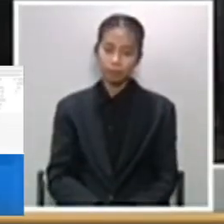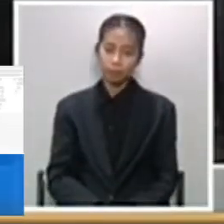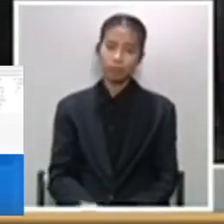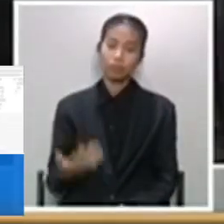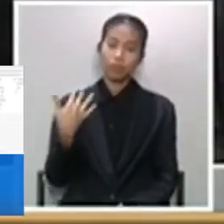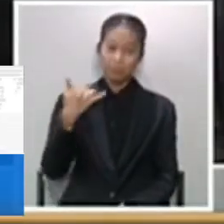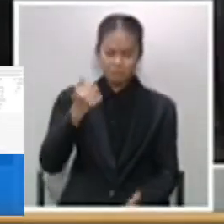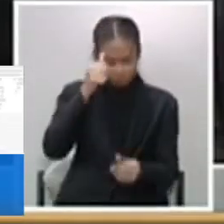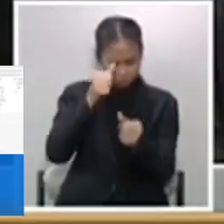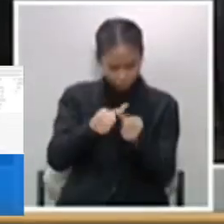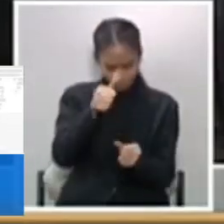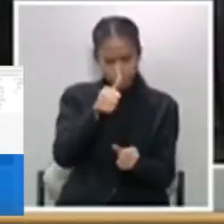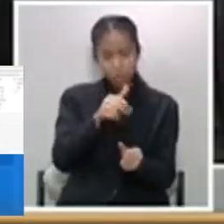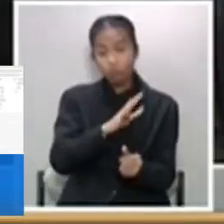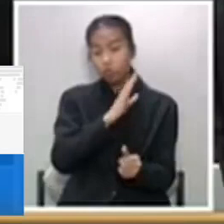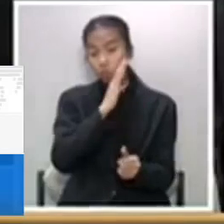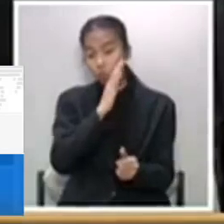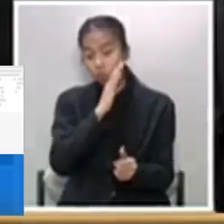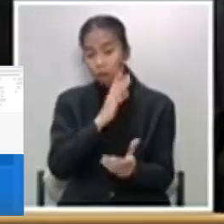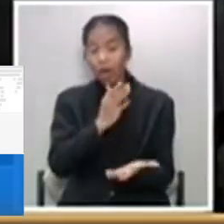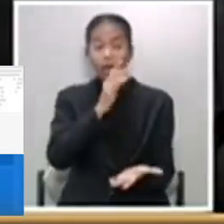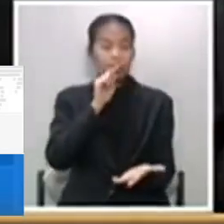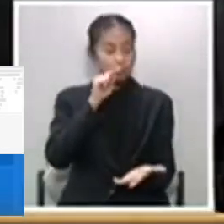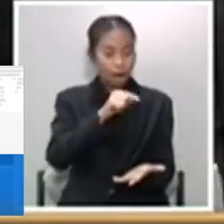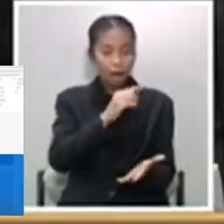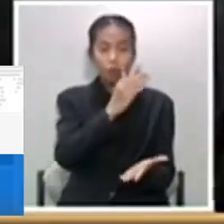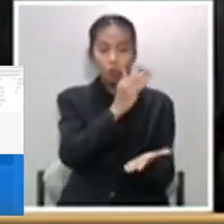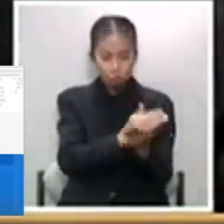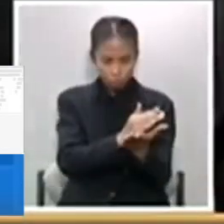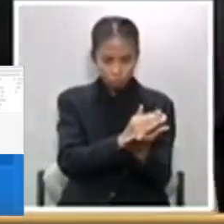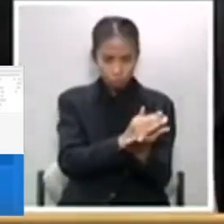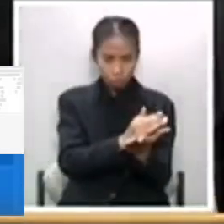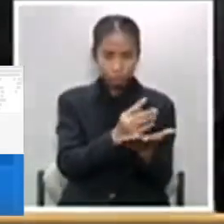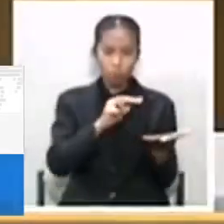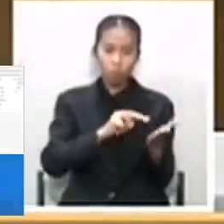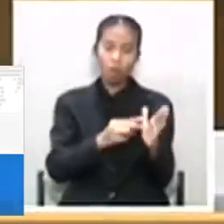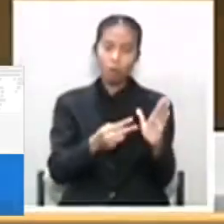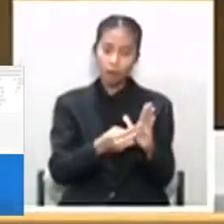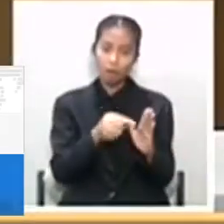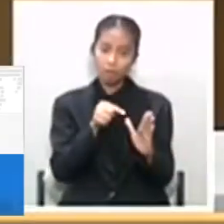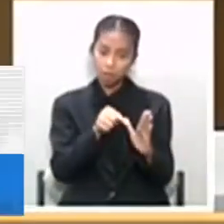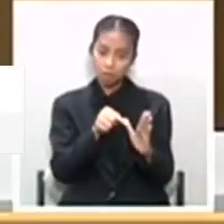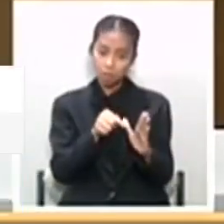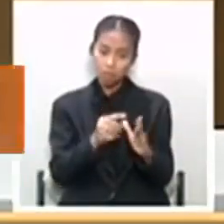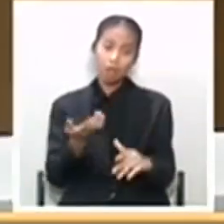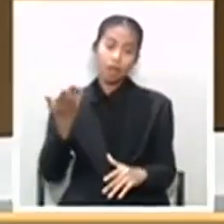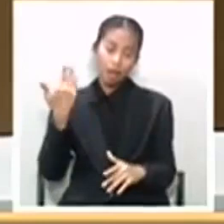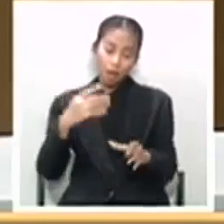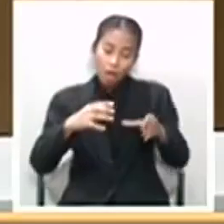จจะแม่นกว่าว่าเมื่อไม่ปฏิบัติหน้าที่ก็ถือว่าคณะรัฐมนตรีชุดเดิมนั้นปฏิบัติหน้าที่ไปพลางก่อน